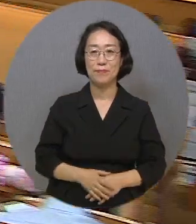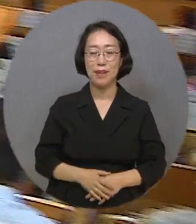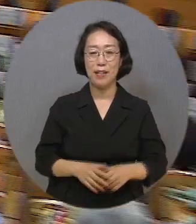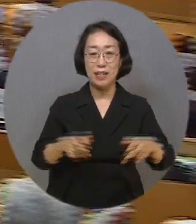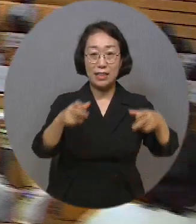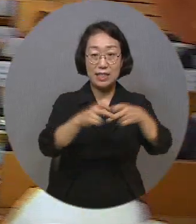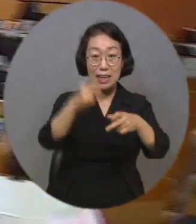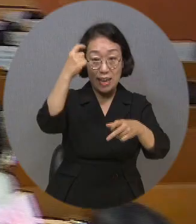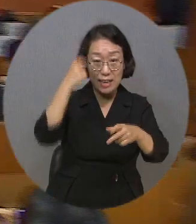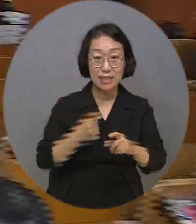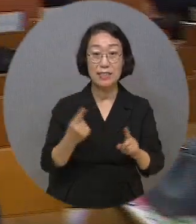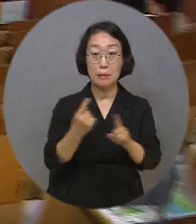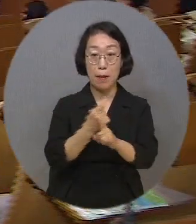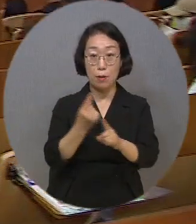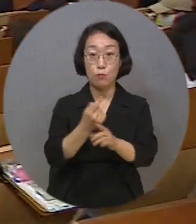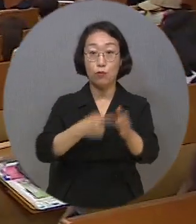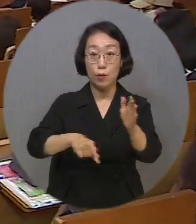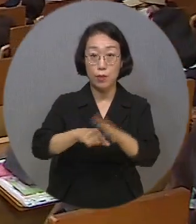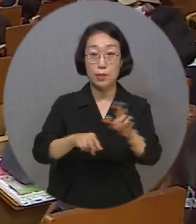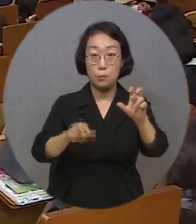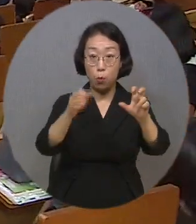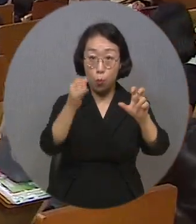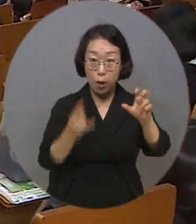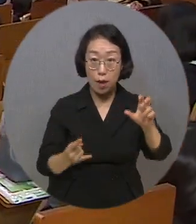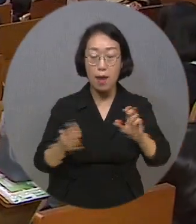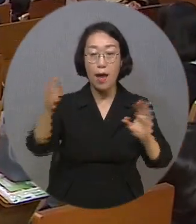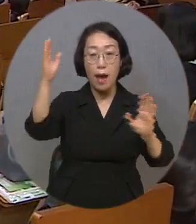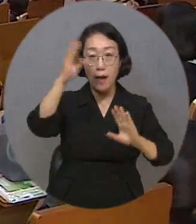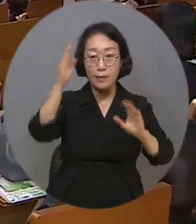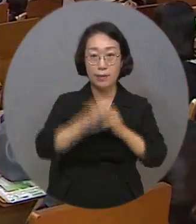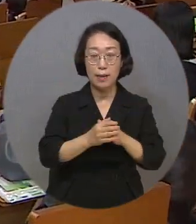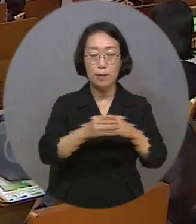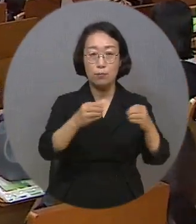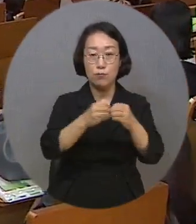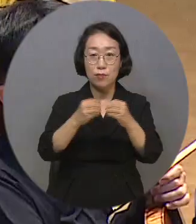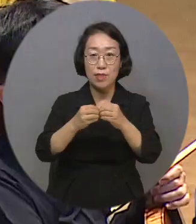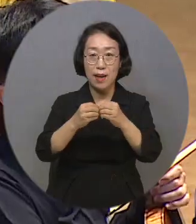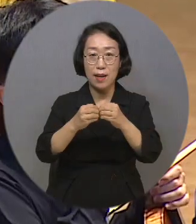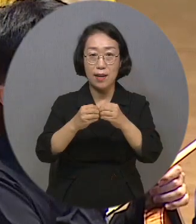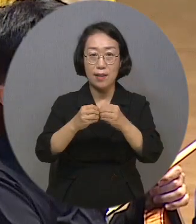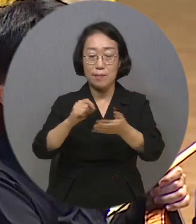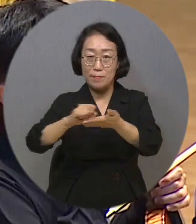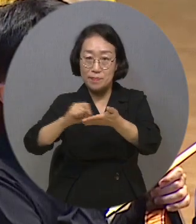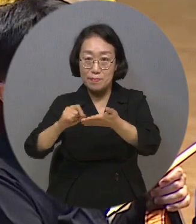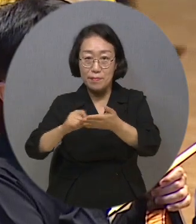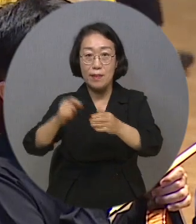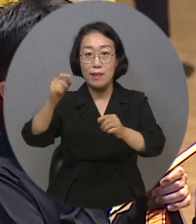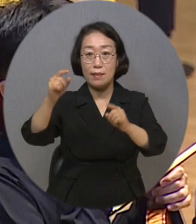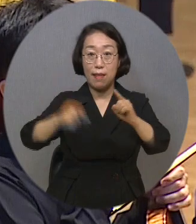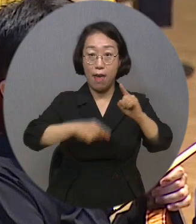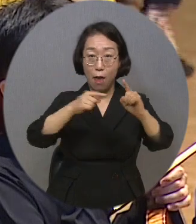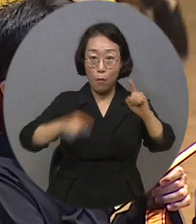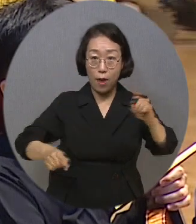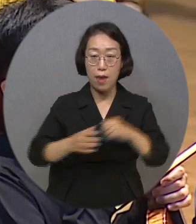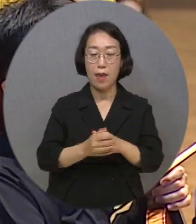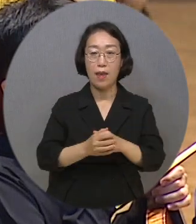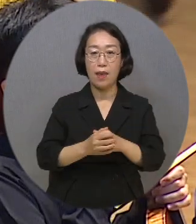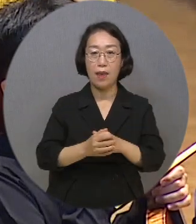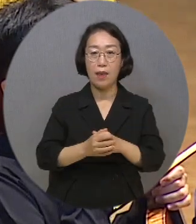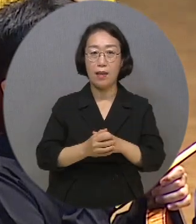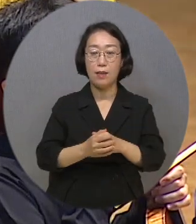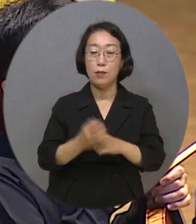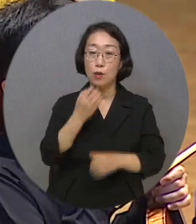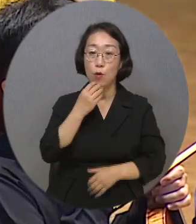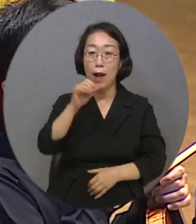장애인식 개선을 위한 제25회 전국 초중고등학생 101장 시상식이 지난 18일 서울 여성플라자